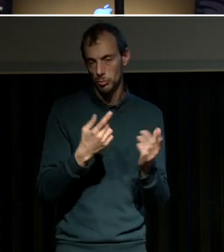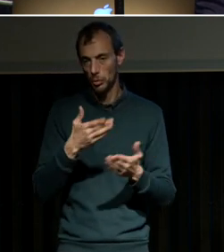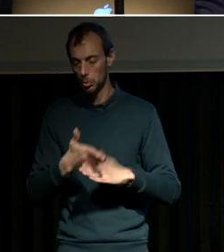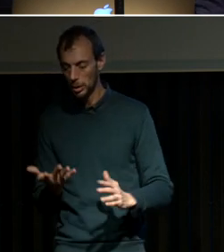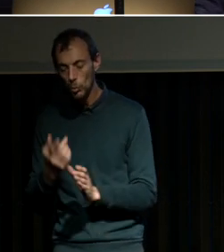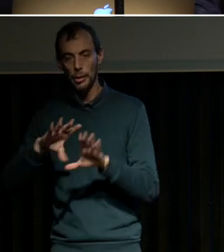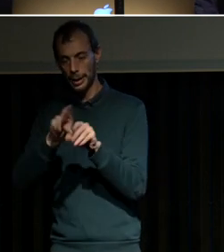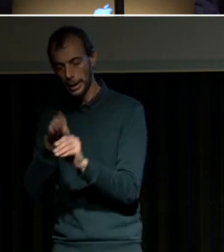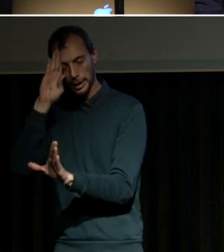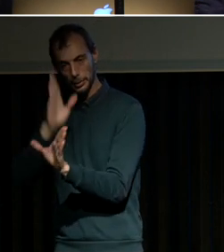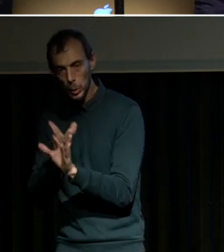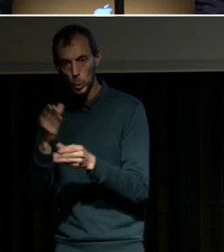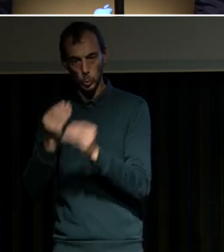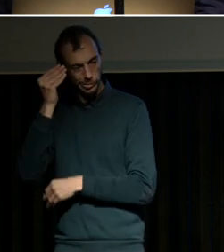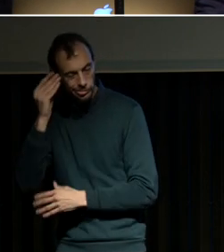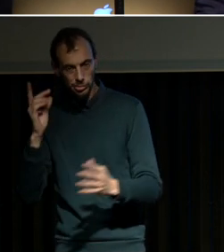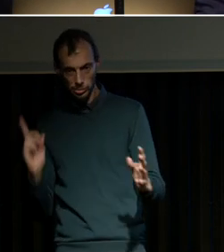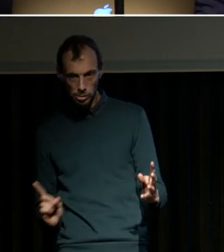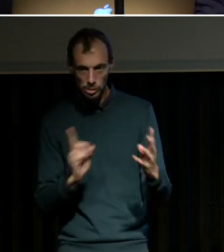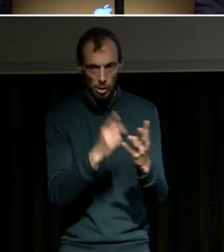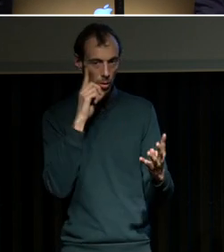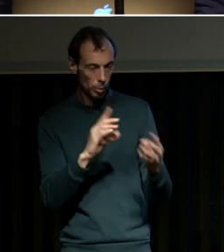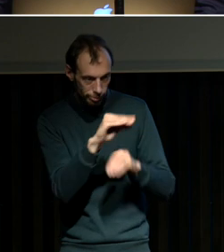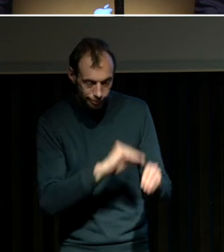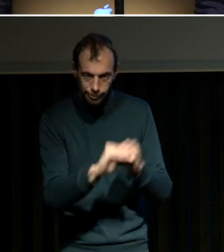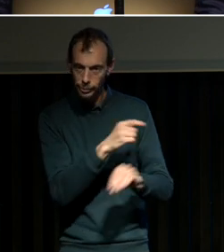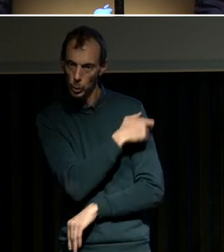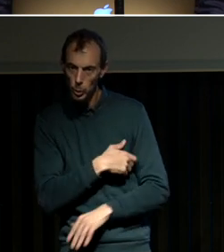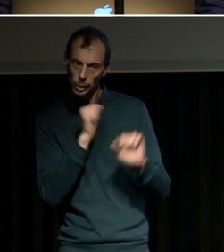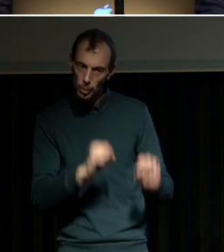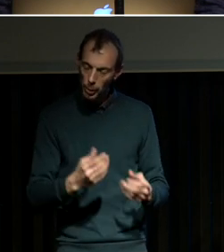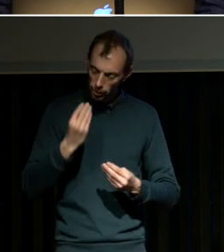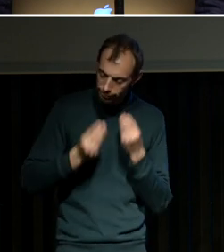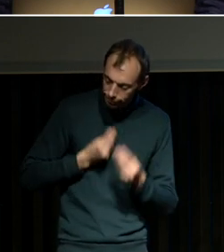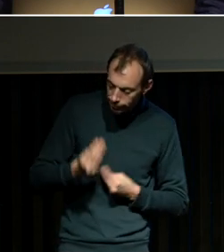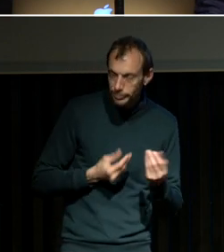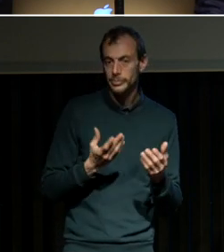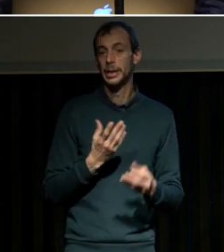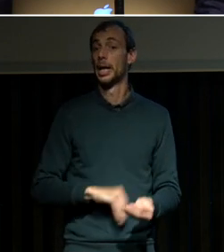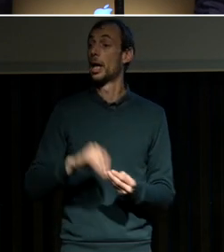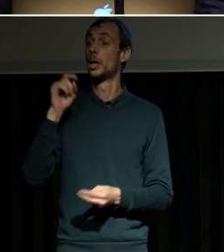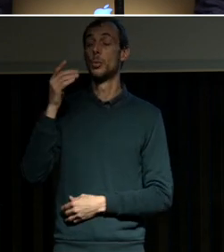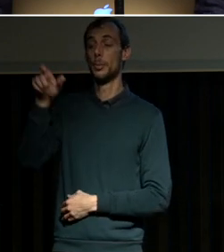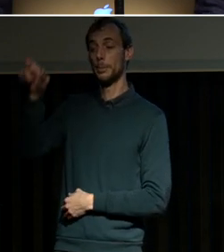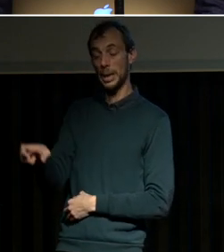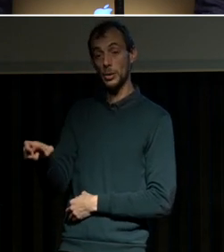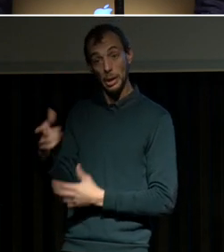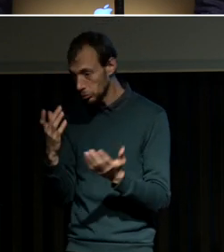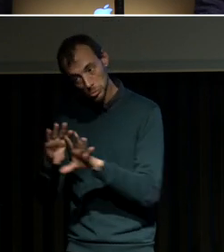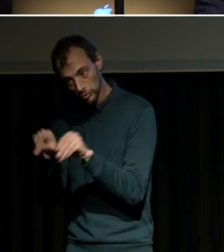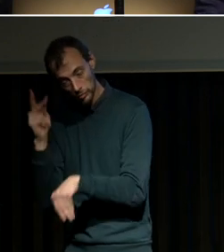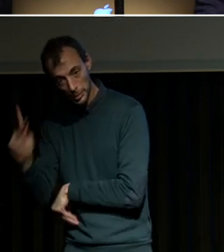psychiatres, pour prévenir le deuil. Il faut savoir remercier les donneurs et leurs proches. C'est la raison pour laquelle, avec le